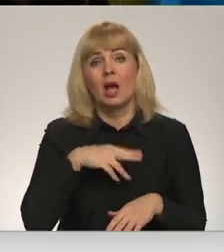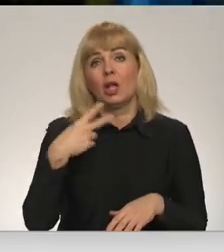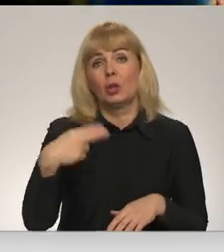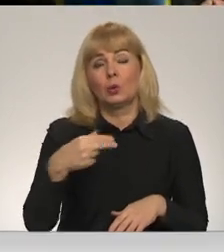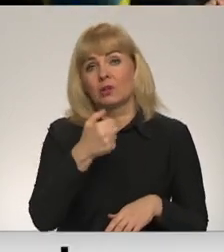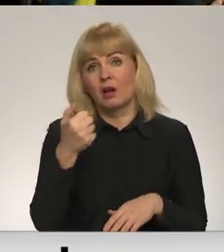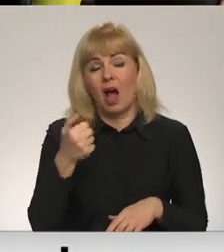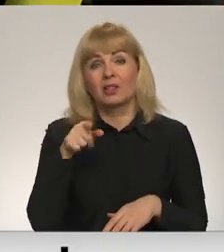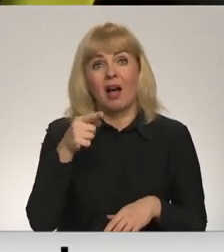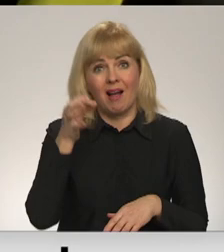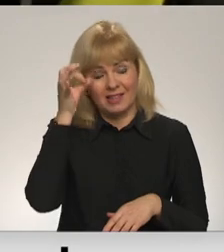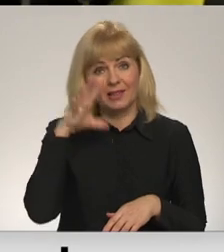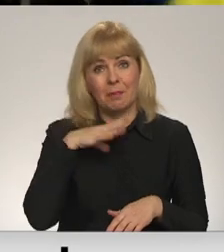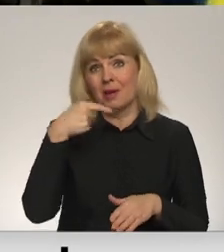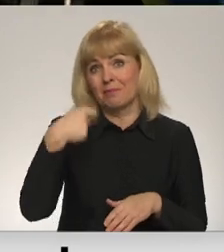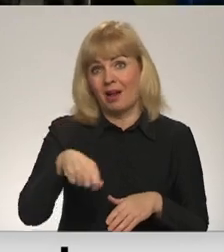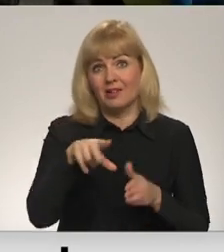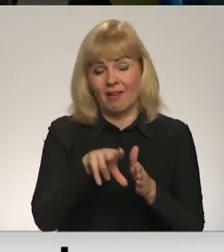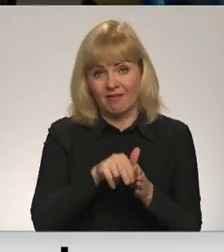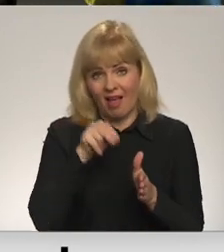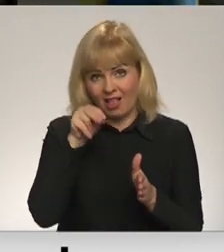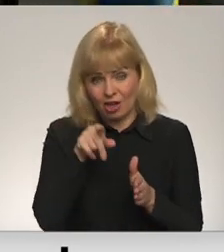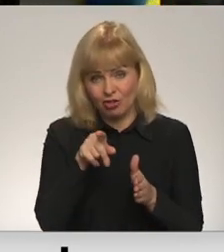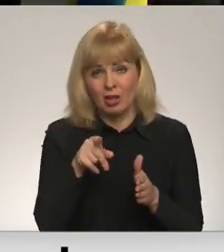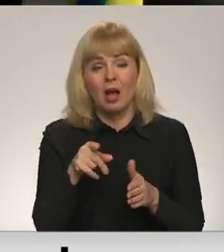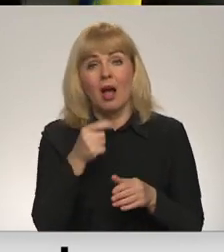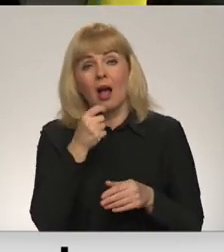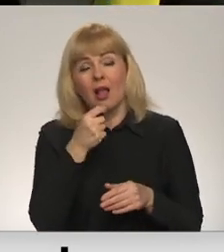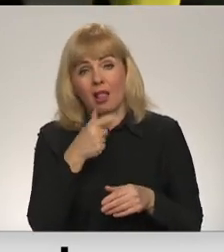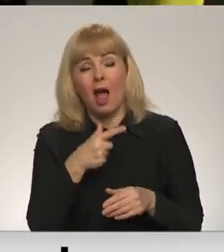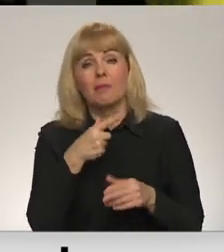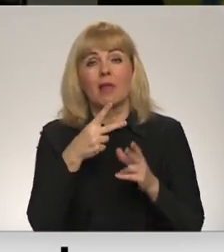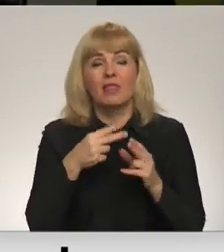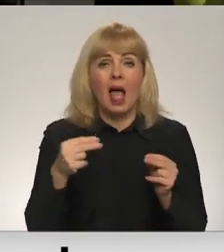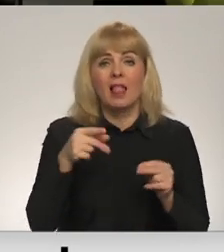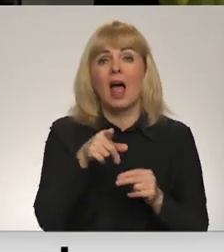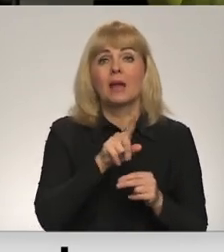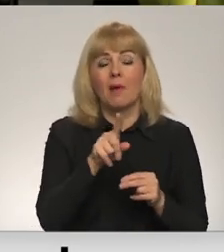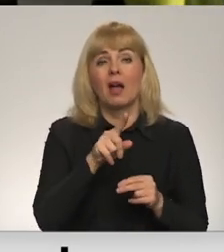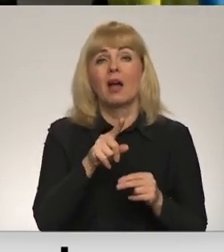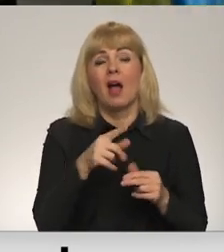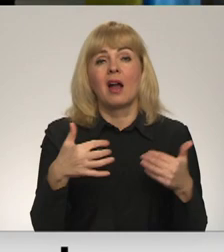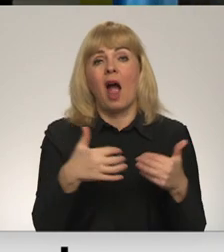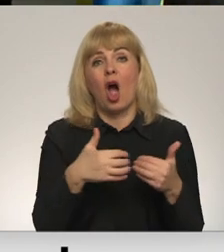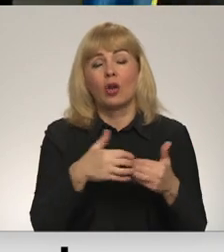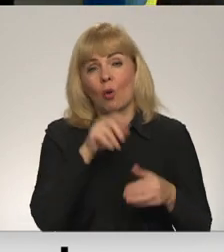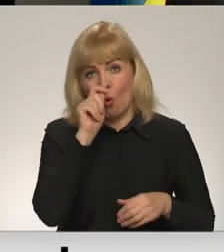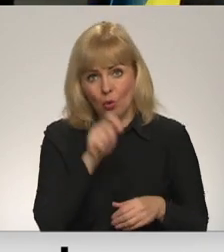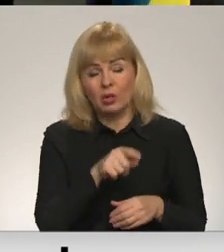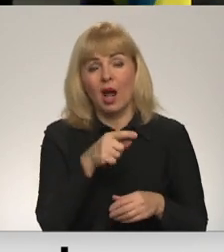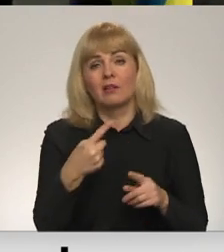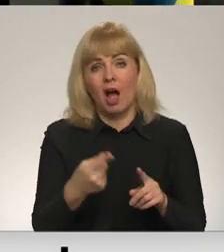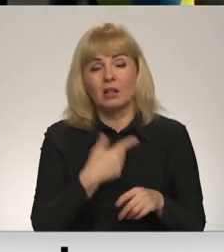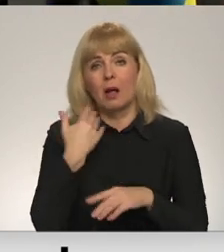Gada prezidenta vēlēšanām. Šobrīd laima nelēmē, ka ar visu to, ko ar karu Ukrainā, atkal ir